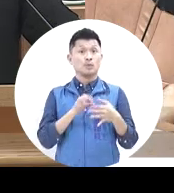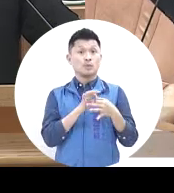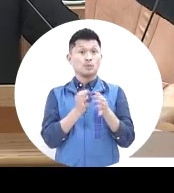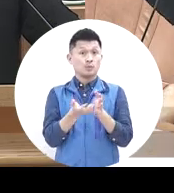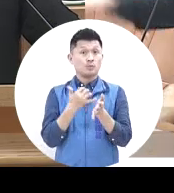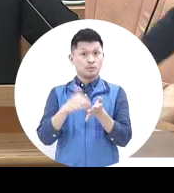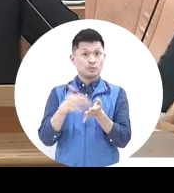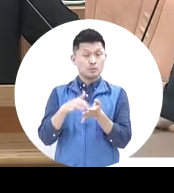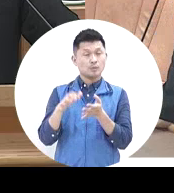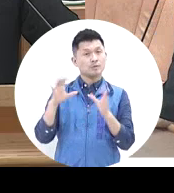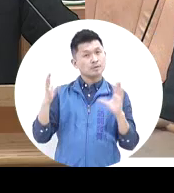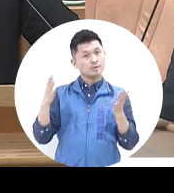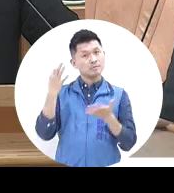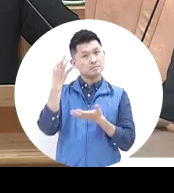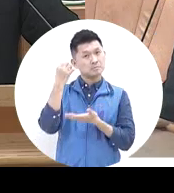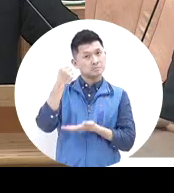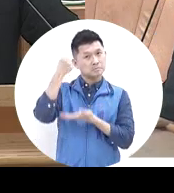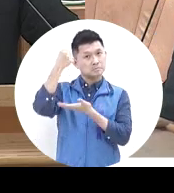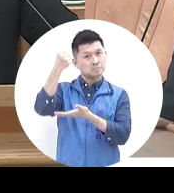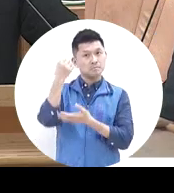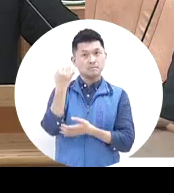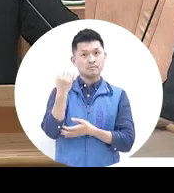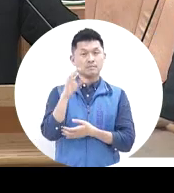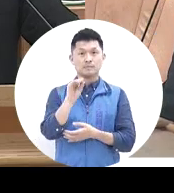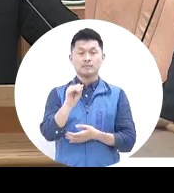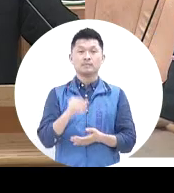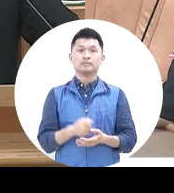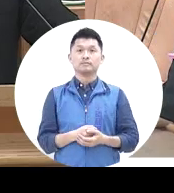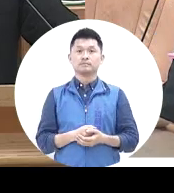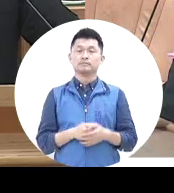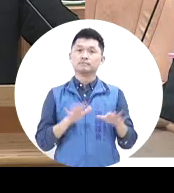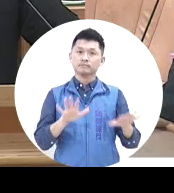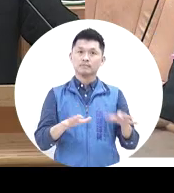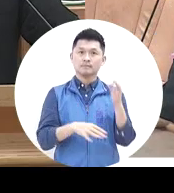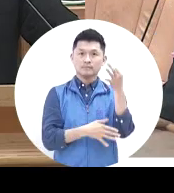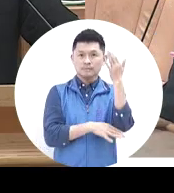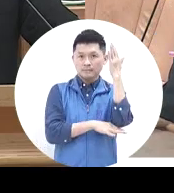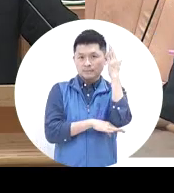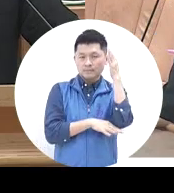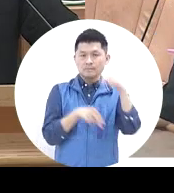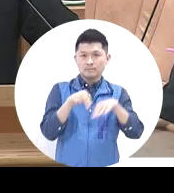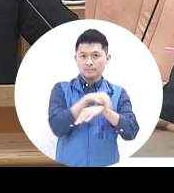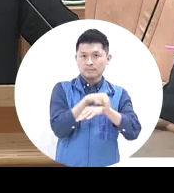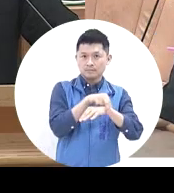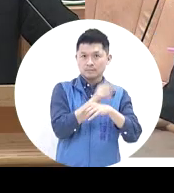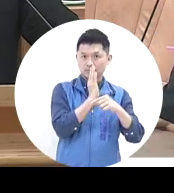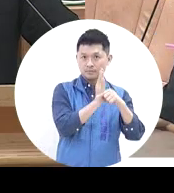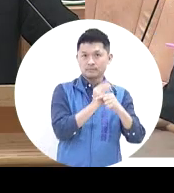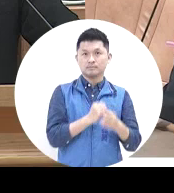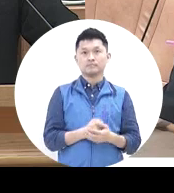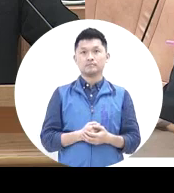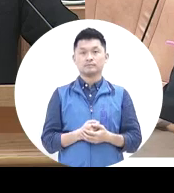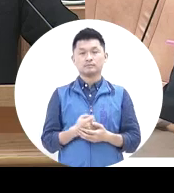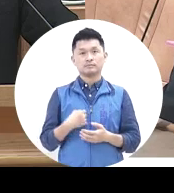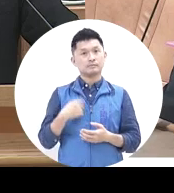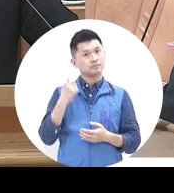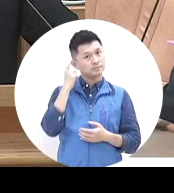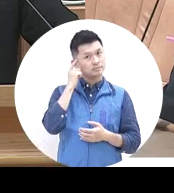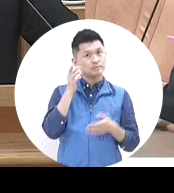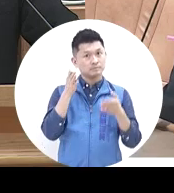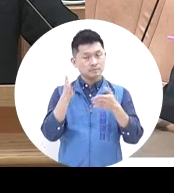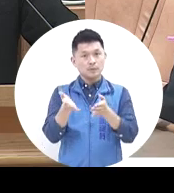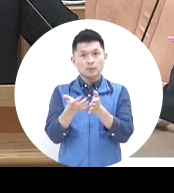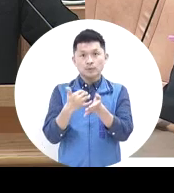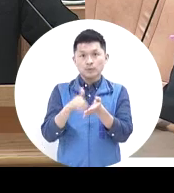的大概规模了吗？ 目前我们的财政在规划当中，我相信我们会就本预算